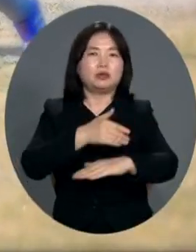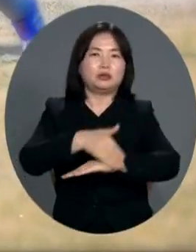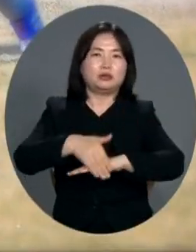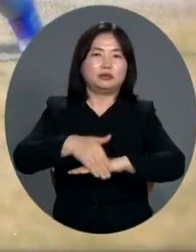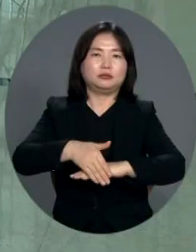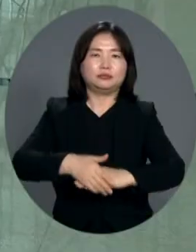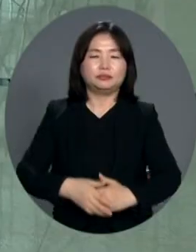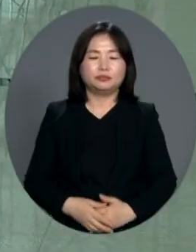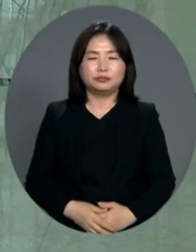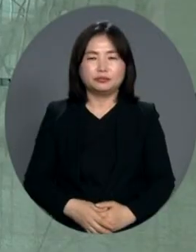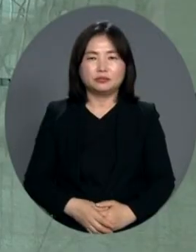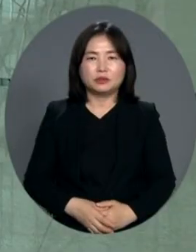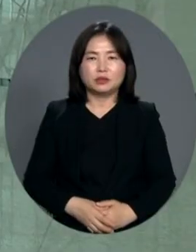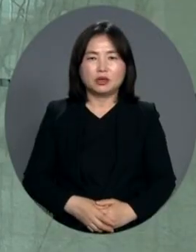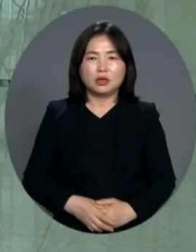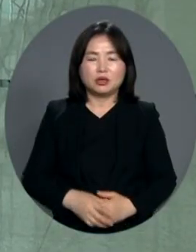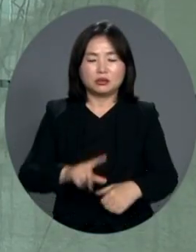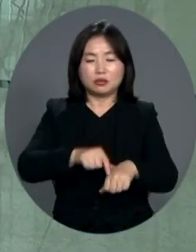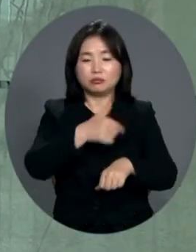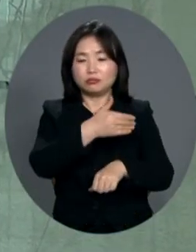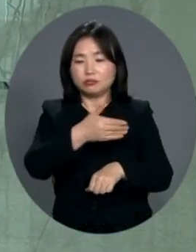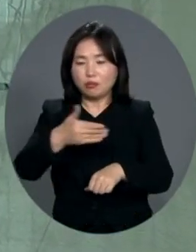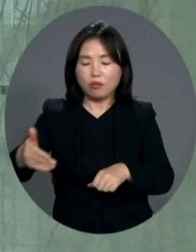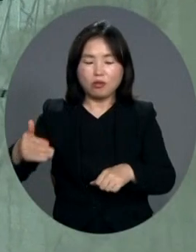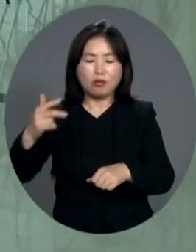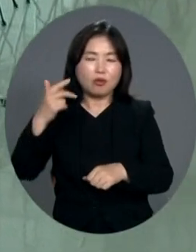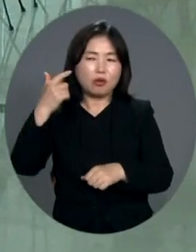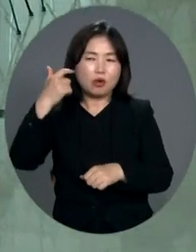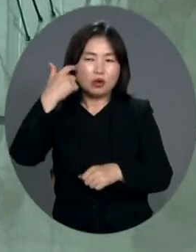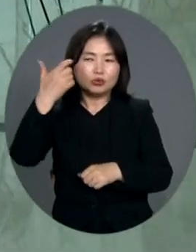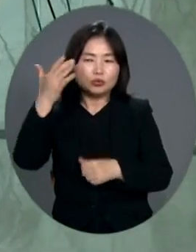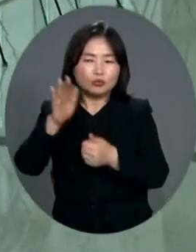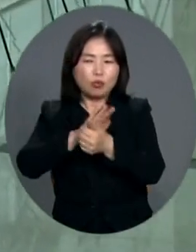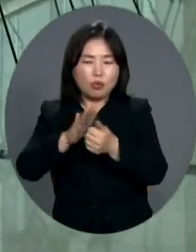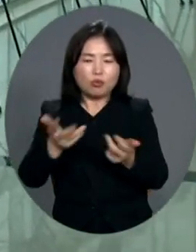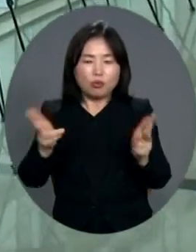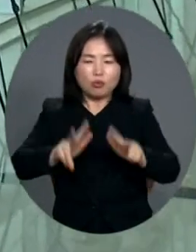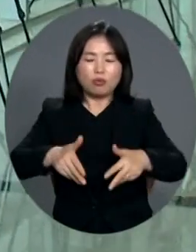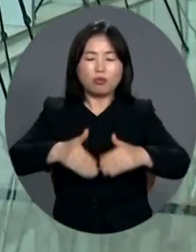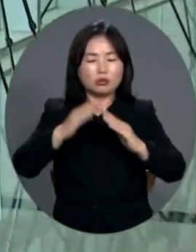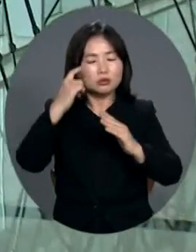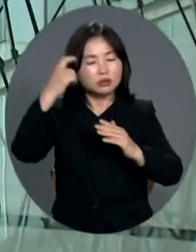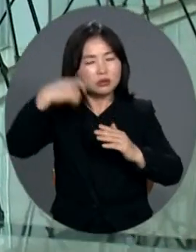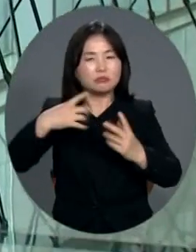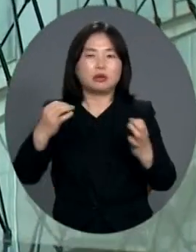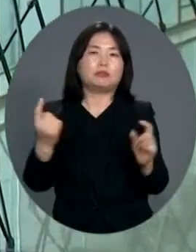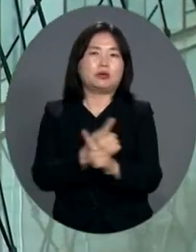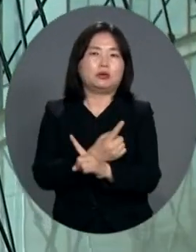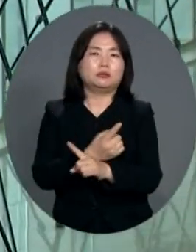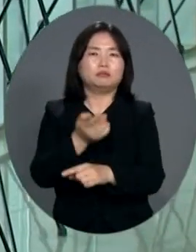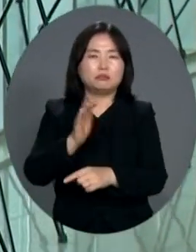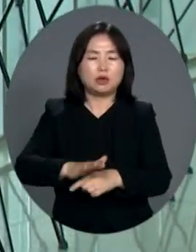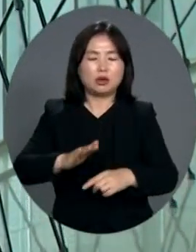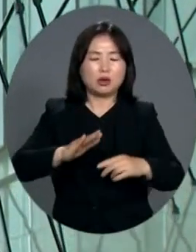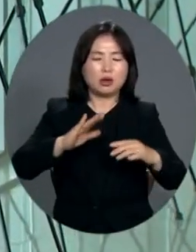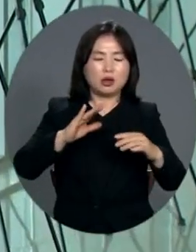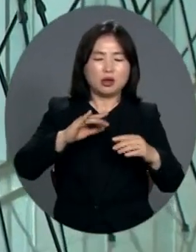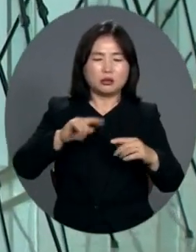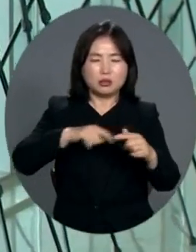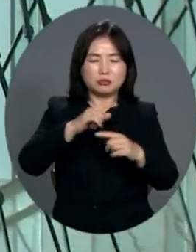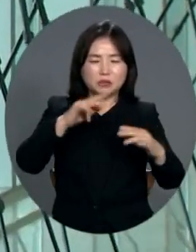예정입니다. 세월이 흐르면서 추모공원에 대한 인식은 많이 개선됐습니다. 하지만 여전히 주민